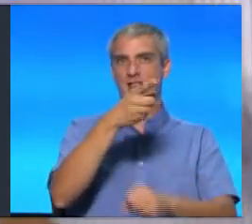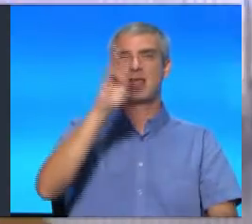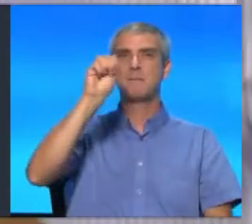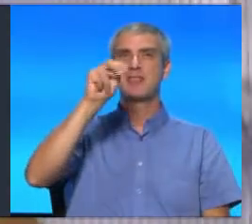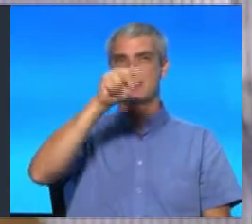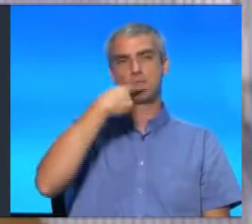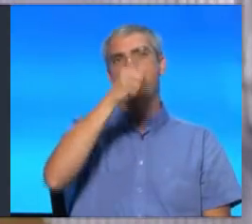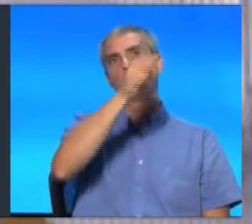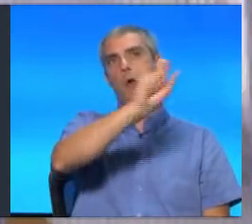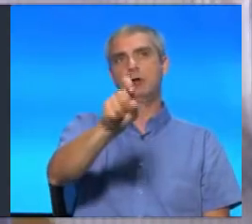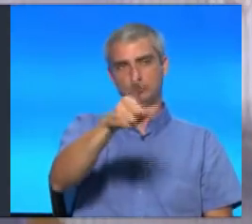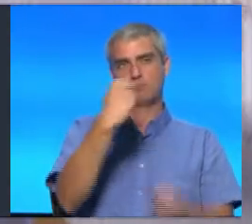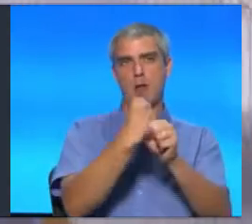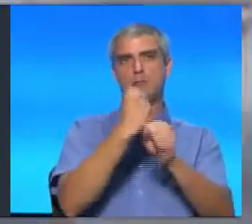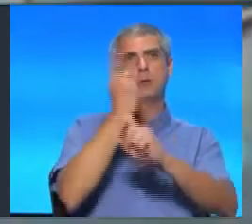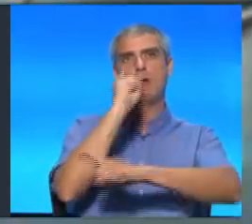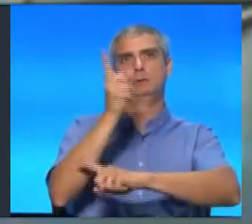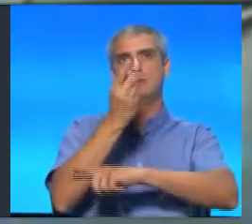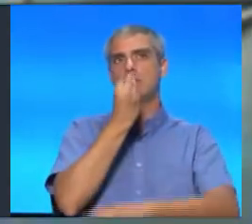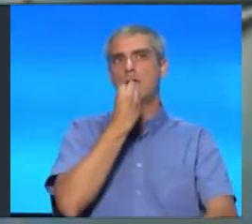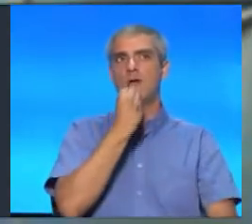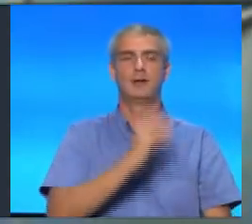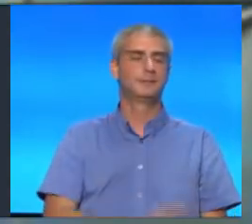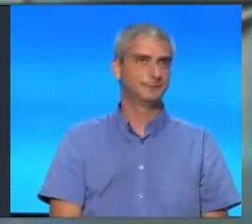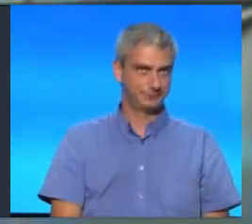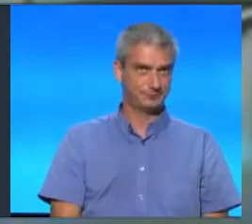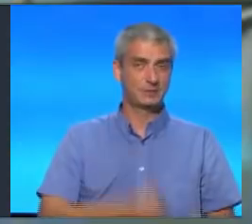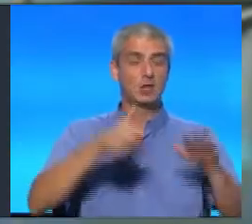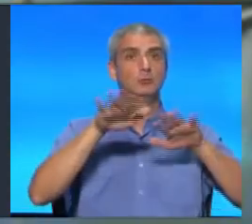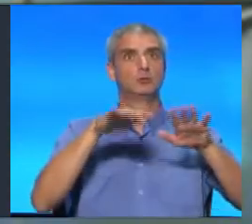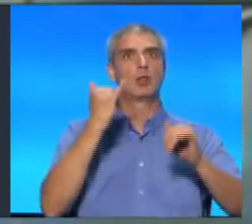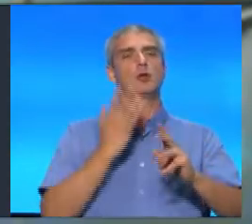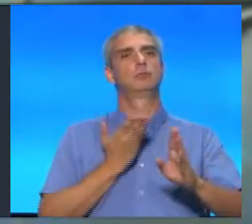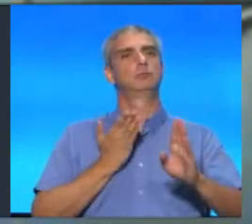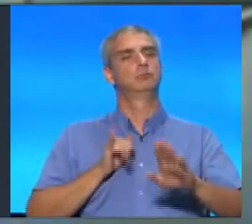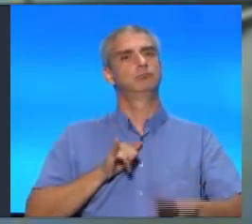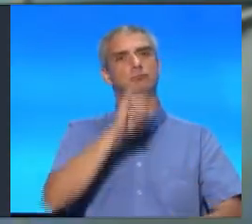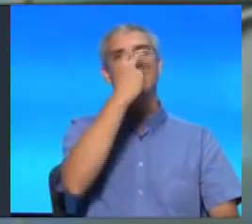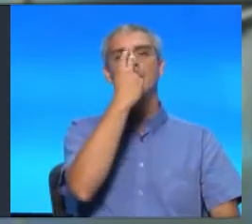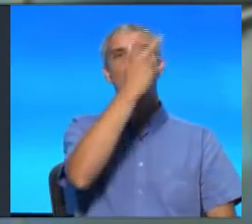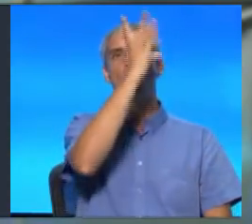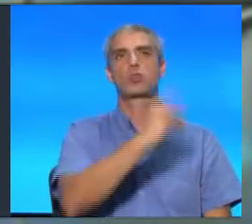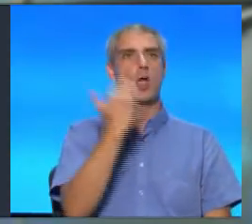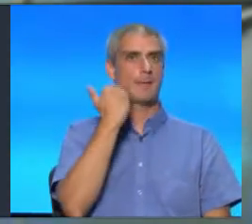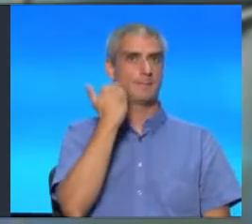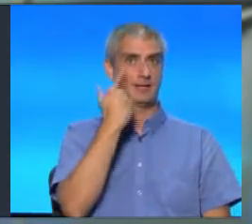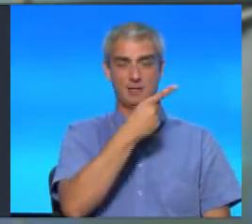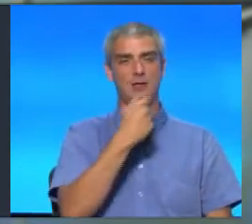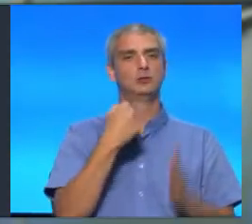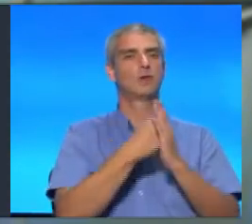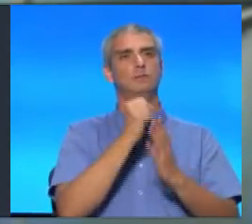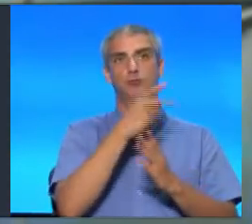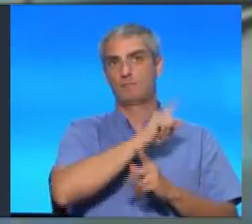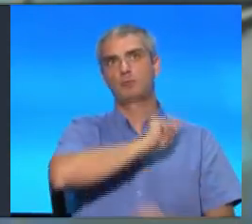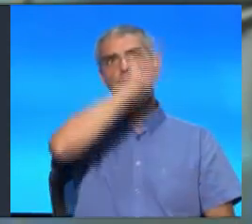נפתלי בביצוע ההזמנות. וראש הממשלה יוצא ערב לביקור באמריקה הלטינית, ובסוף השבוע יגיע לניו יורק, שם